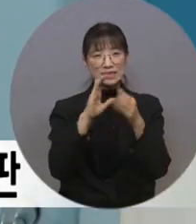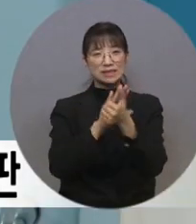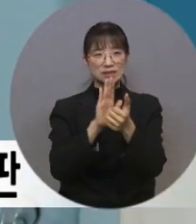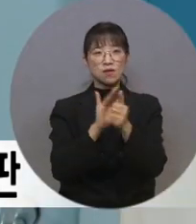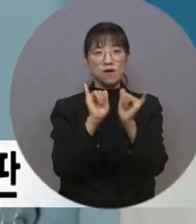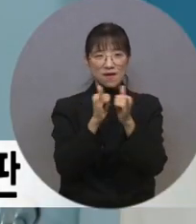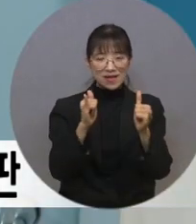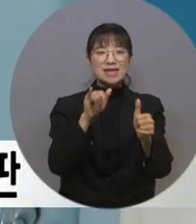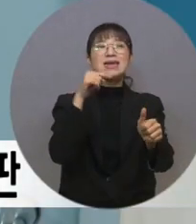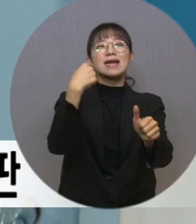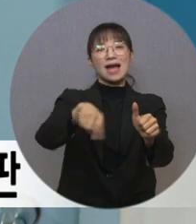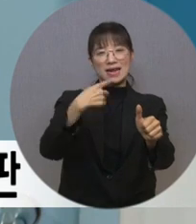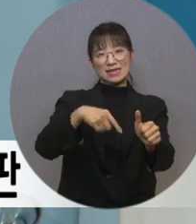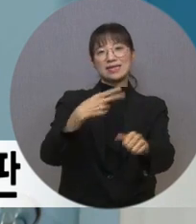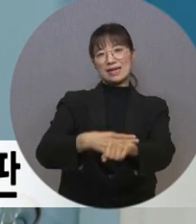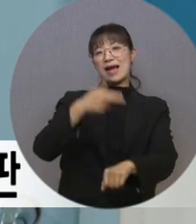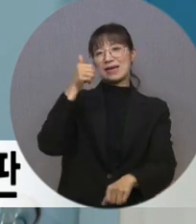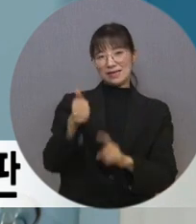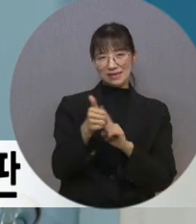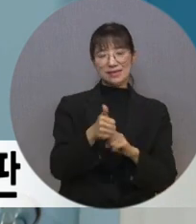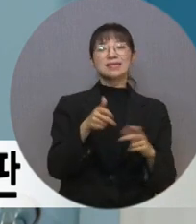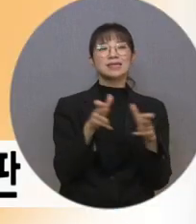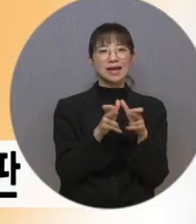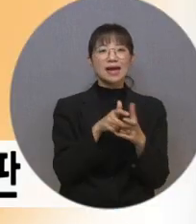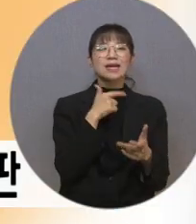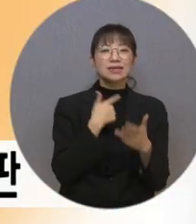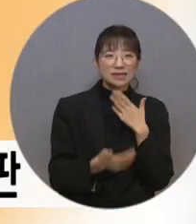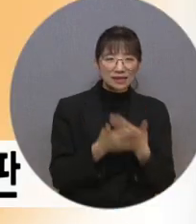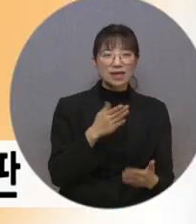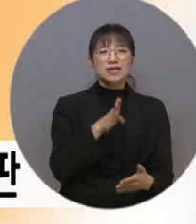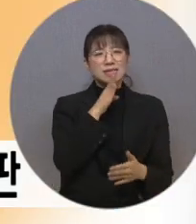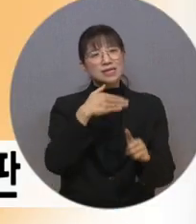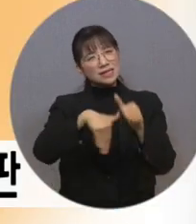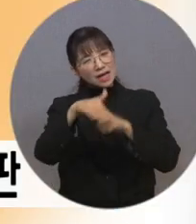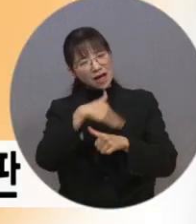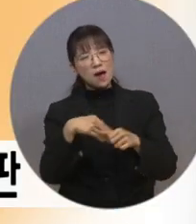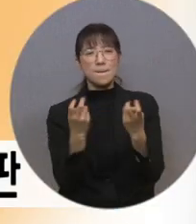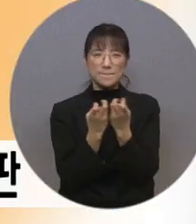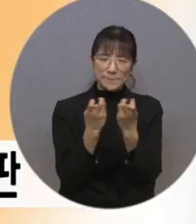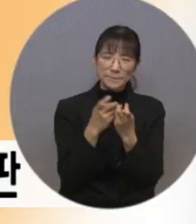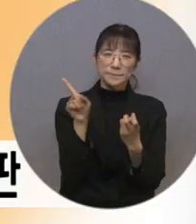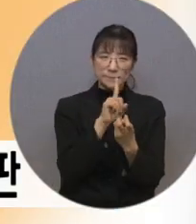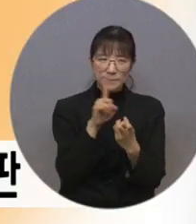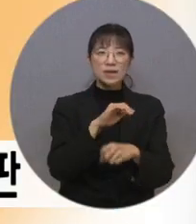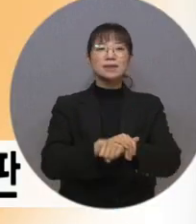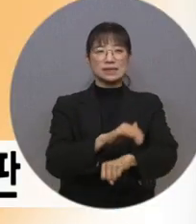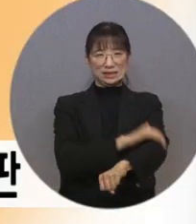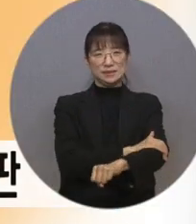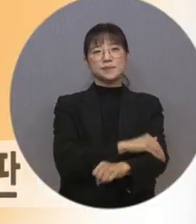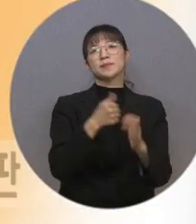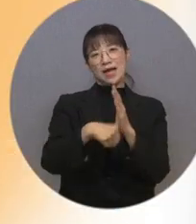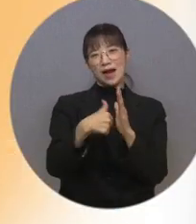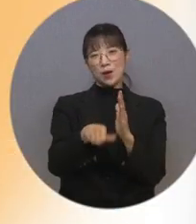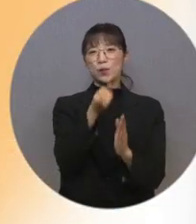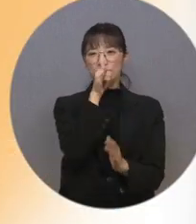지도하는 강사를 위해 장애 체험과 실제 상황에서의 대처 방법 등의 실습 자료들을 정리했습니다